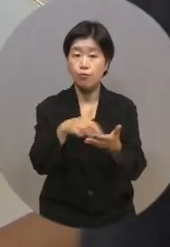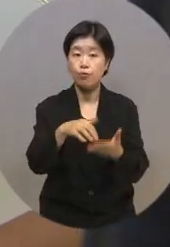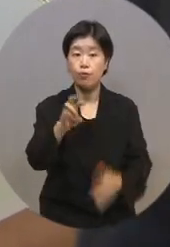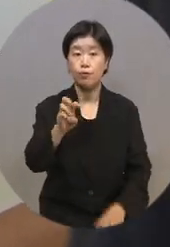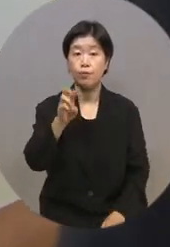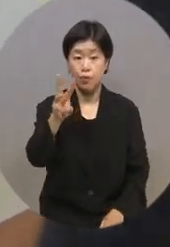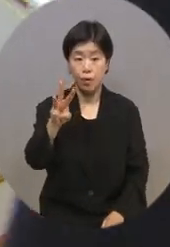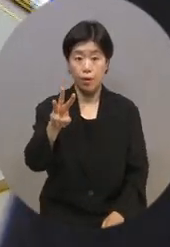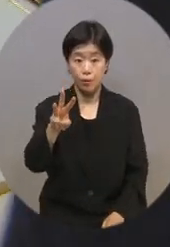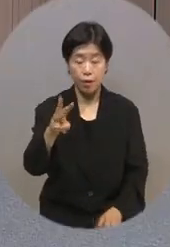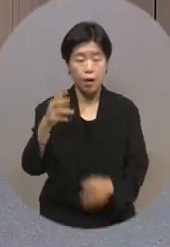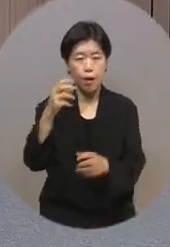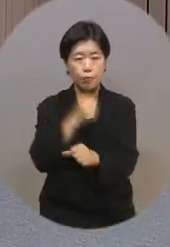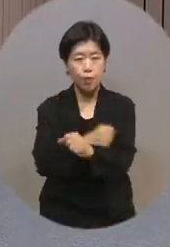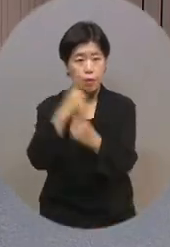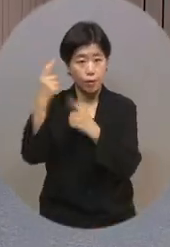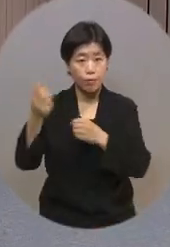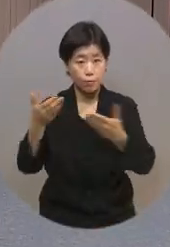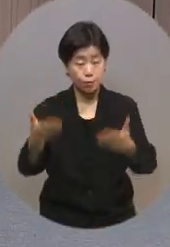위해 마련됐습니다.